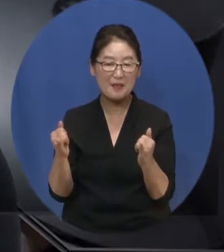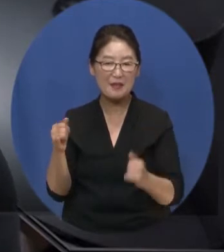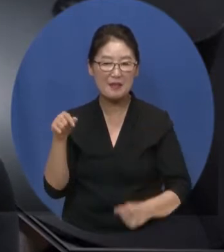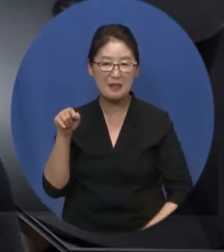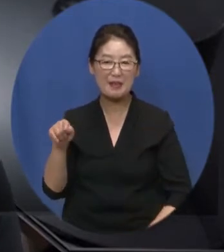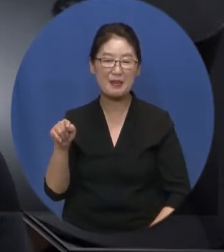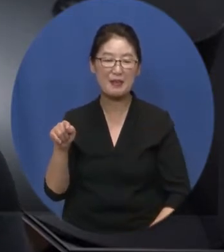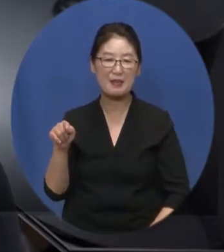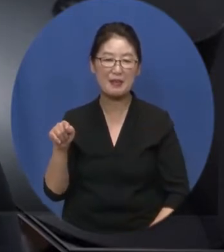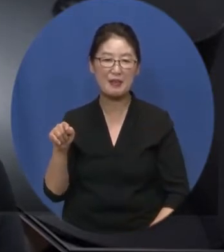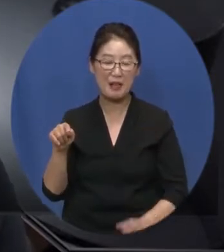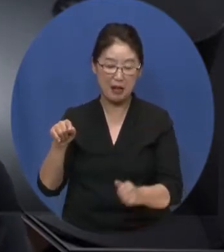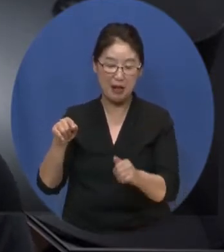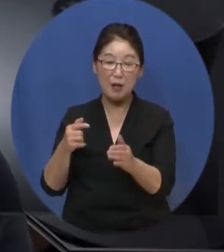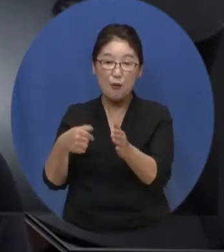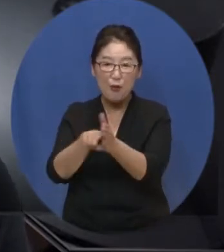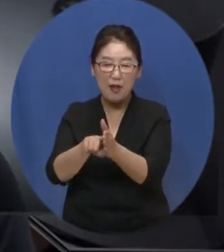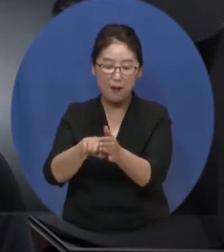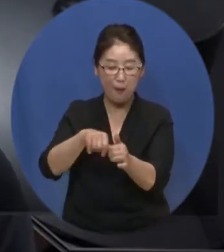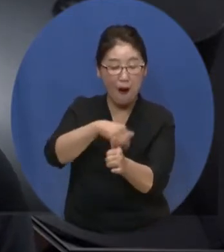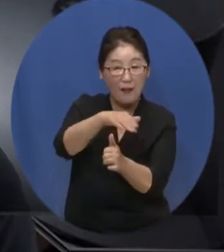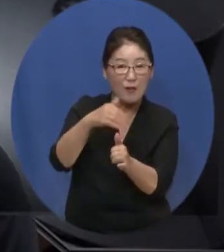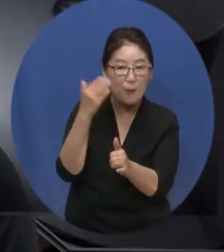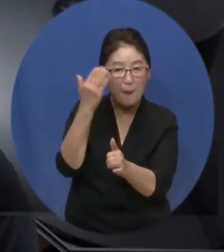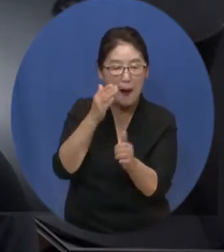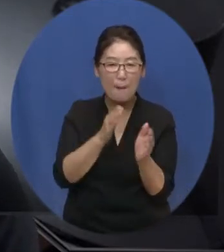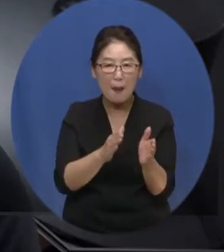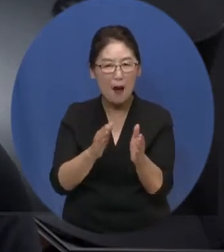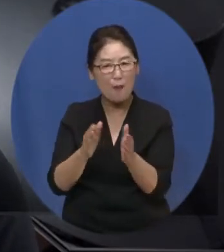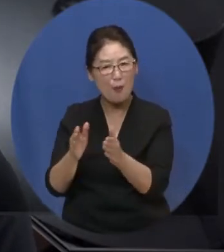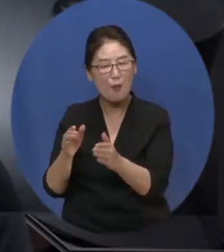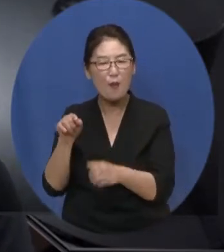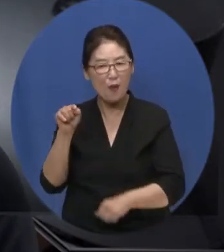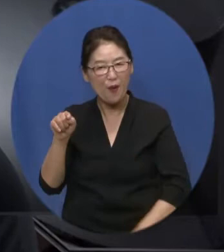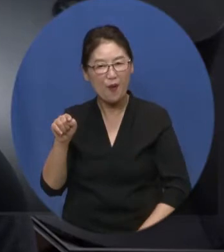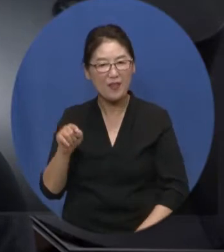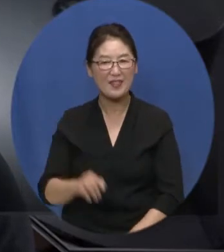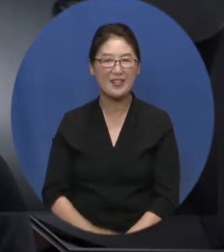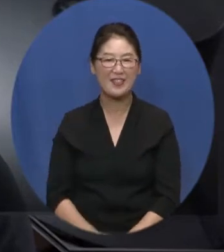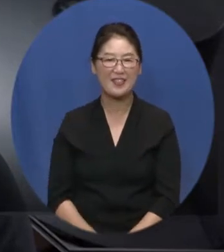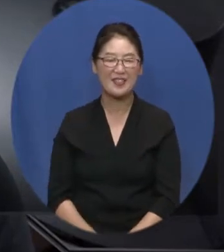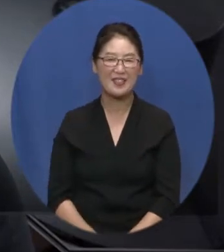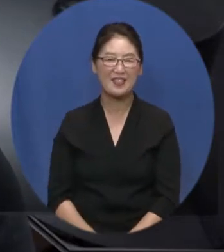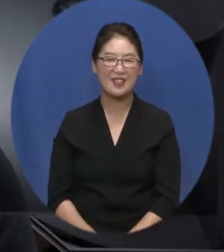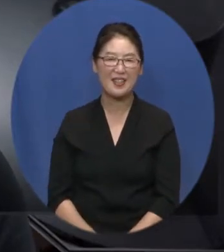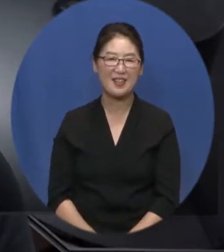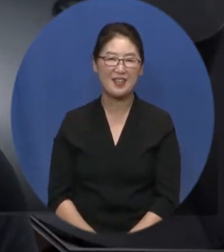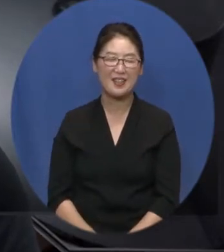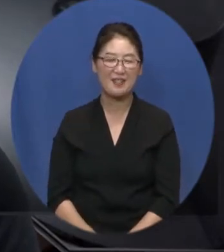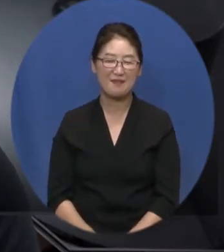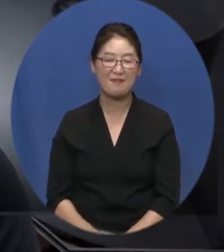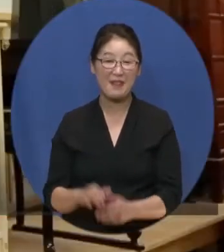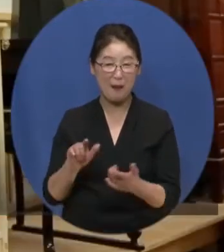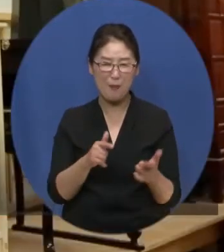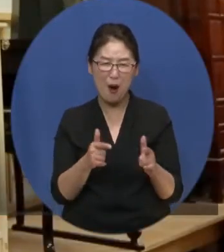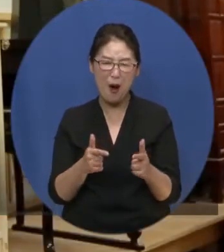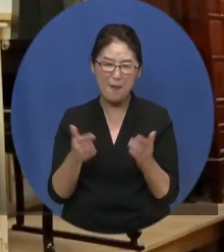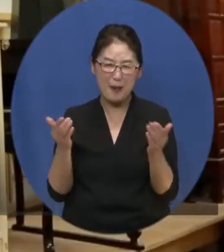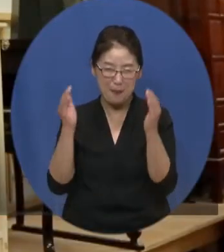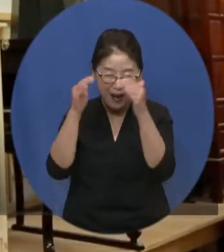조금 계산을 한다 라든가 모직 그런거 하지 저도 그렇게 빤히 작업을 하지는 않아요